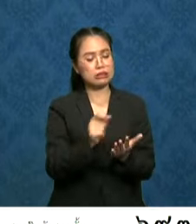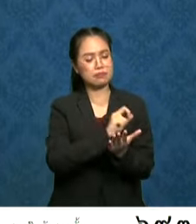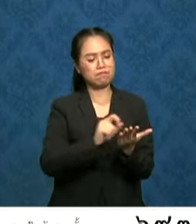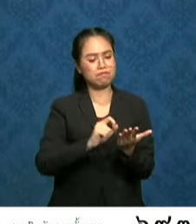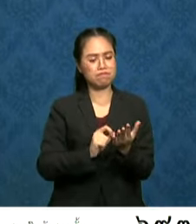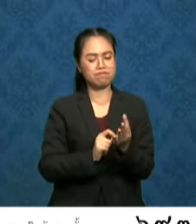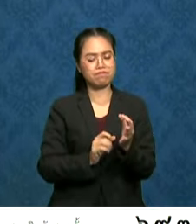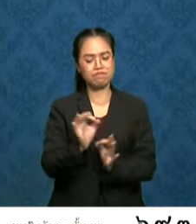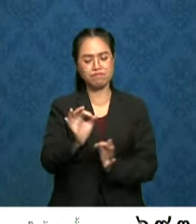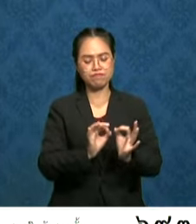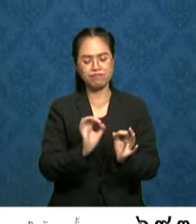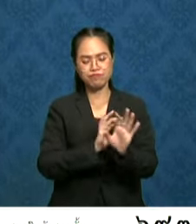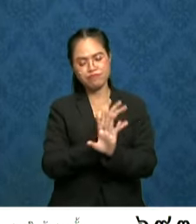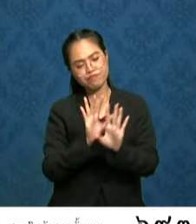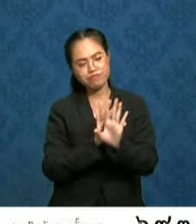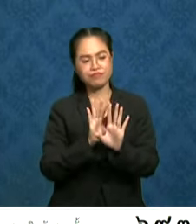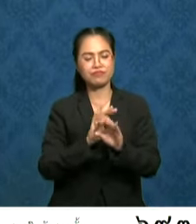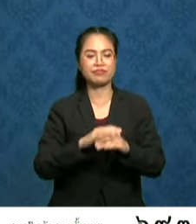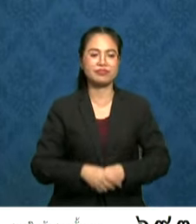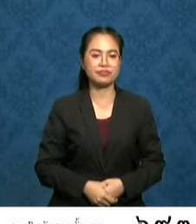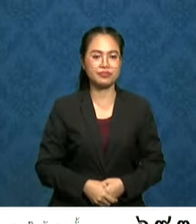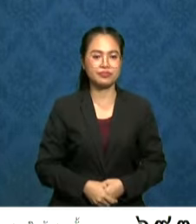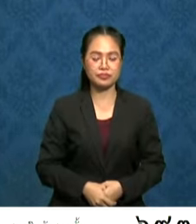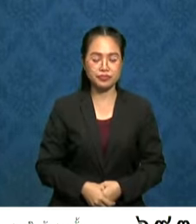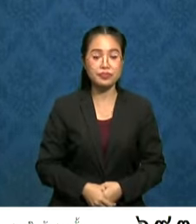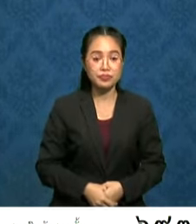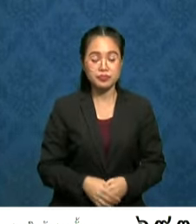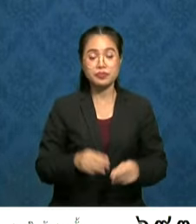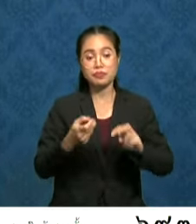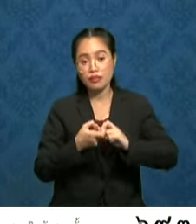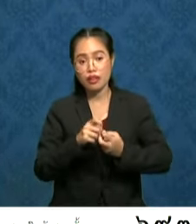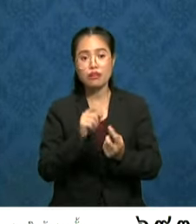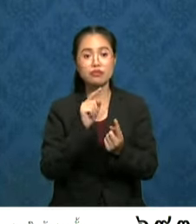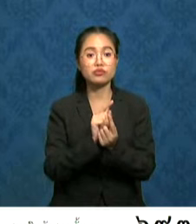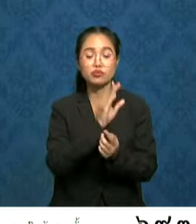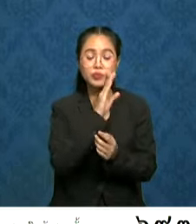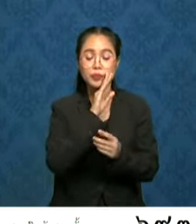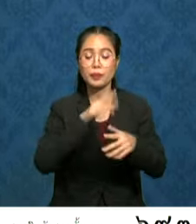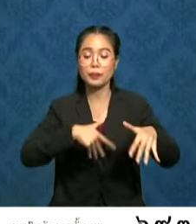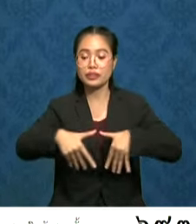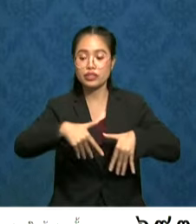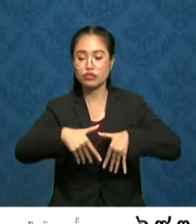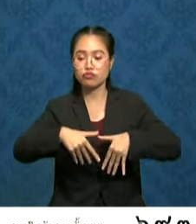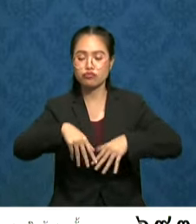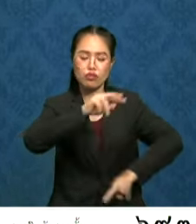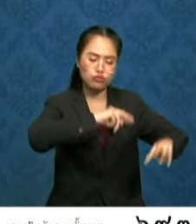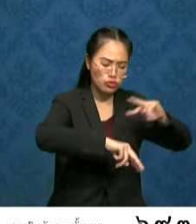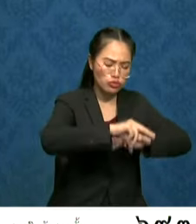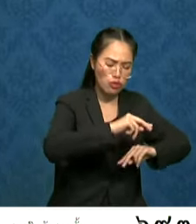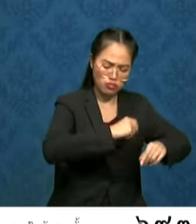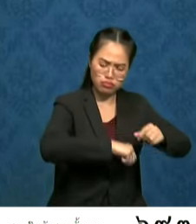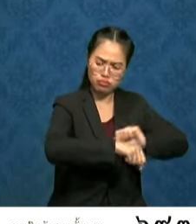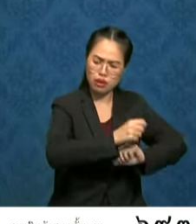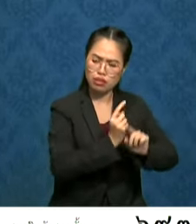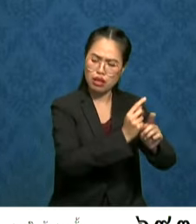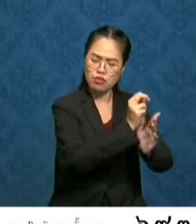นะคะทีนี้ปัญหามันก็เลยจะมาเกิดค่ะว่าตอนที่ประชาชนจะกลับมาเช็คว่าท่านได้ทำตามสัญญาไว้หรือเปล่าพอ